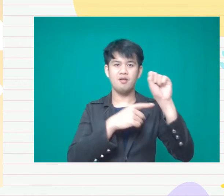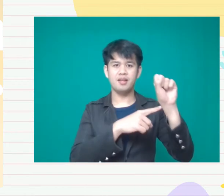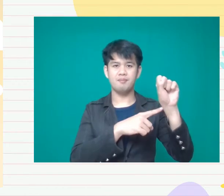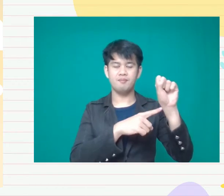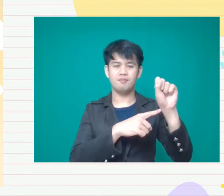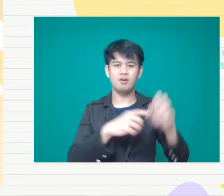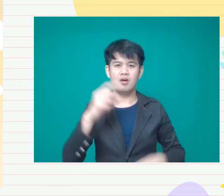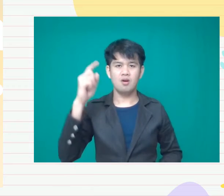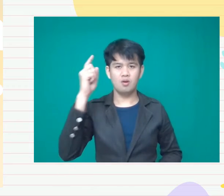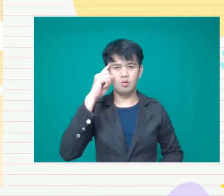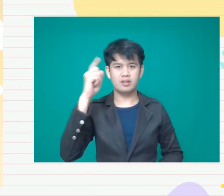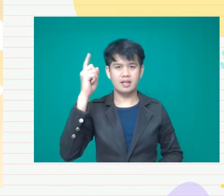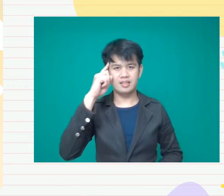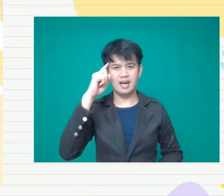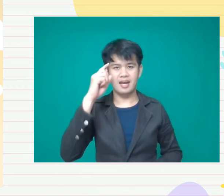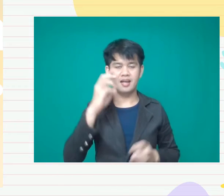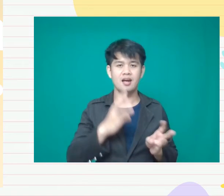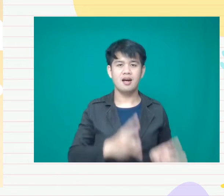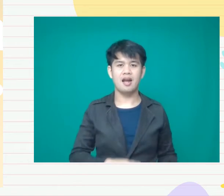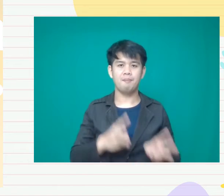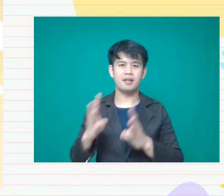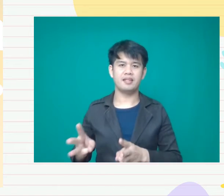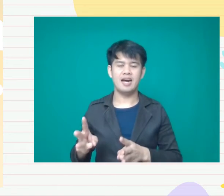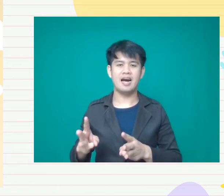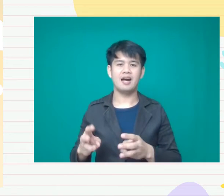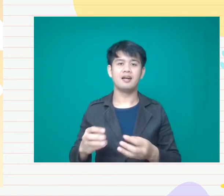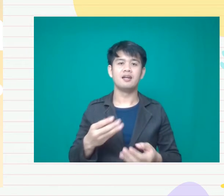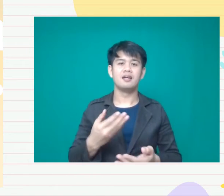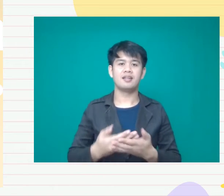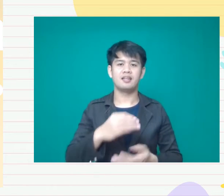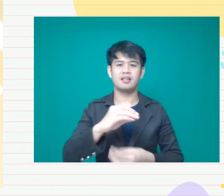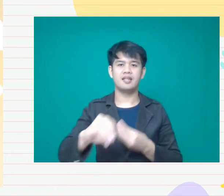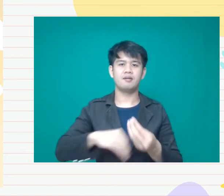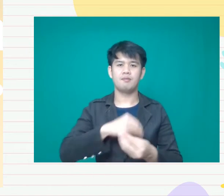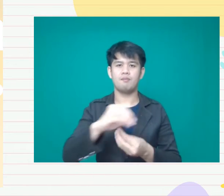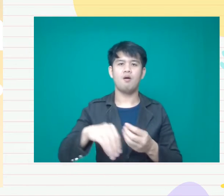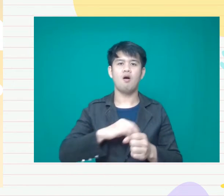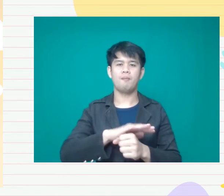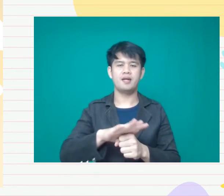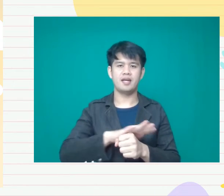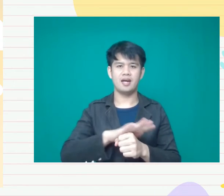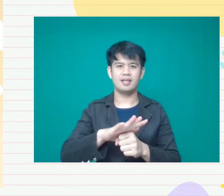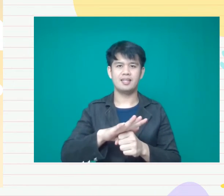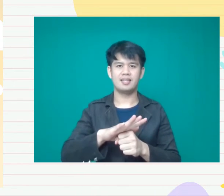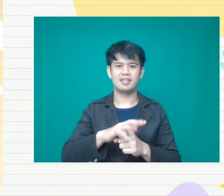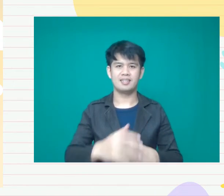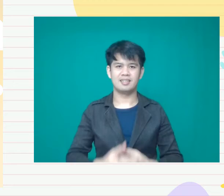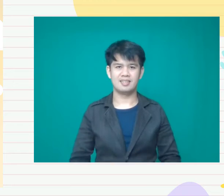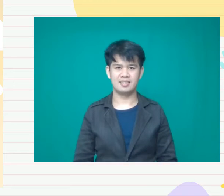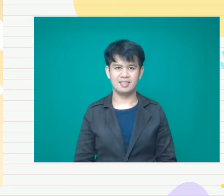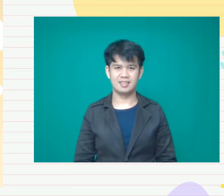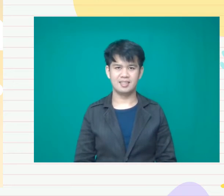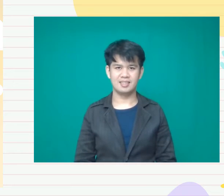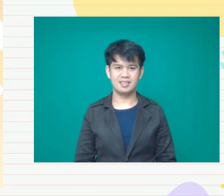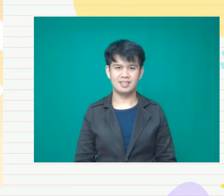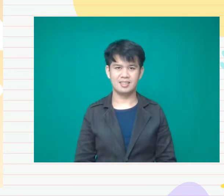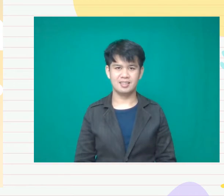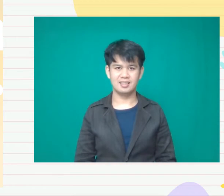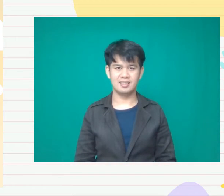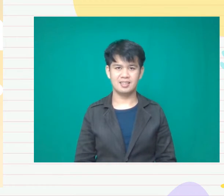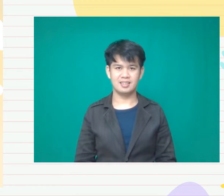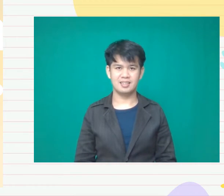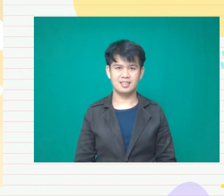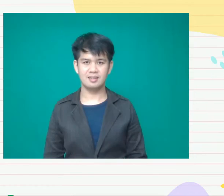ข้อ10รู้จักใช้หลักปรัชญาเศรษฐกิจพอเพียง